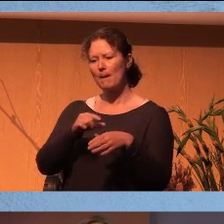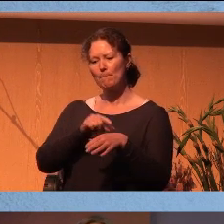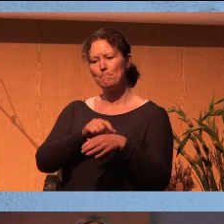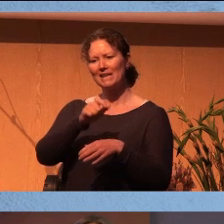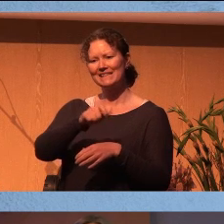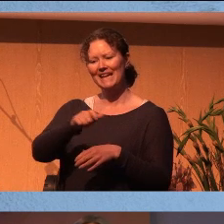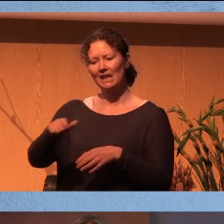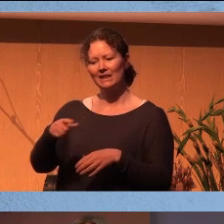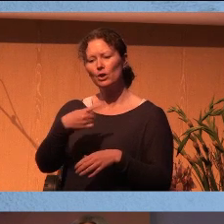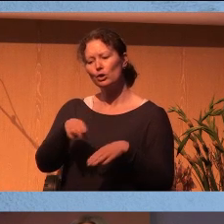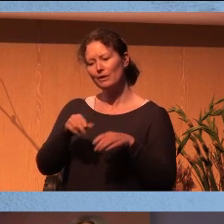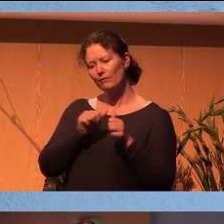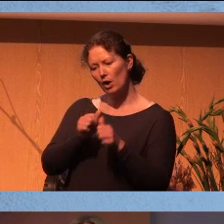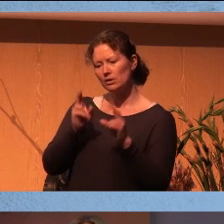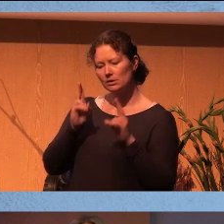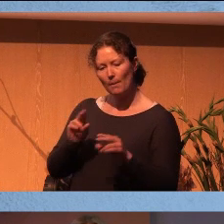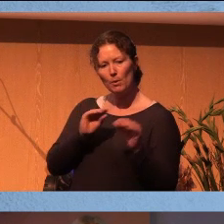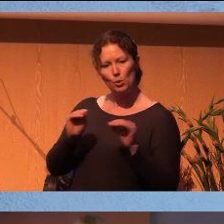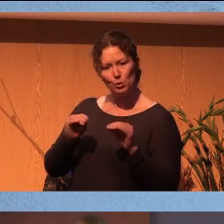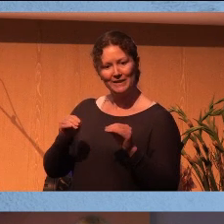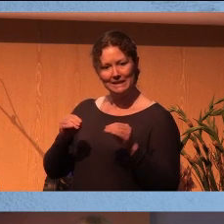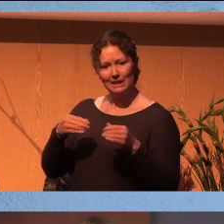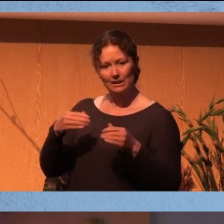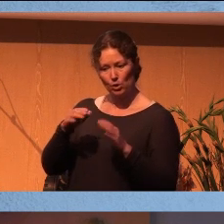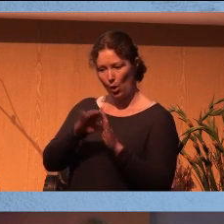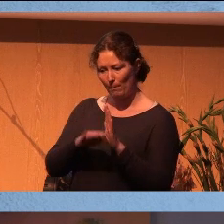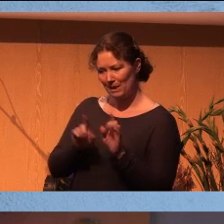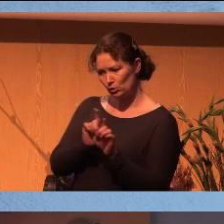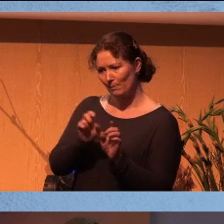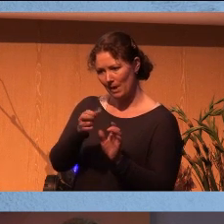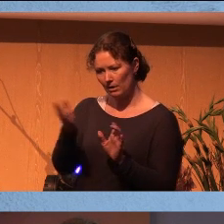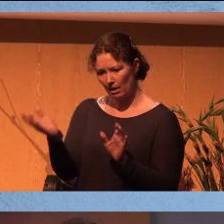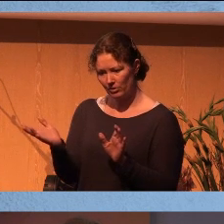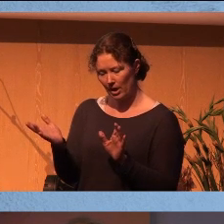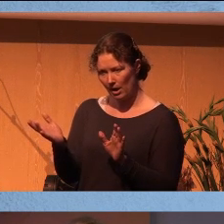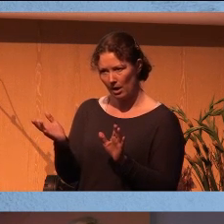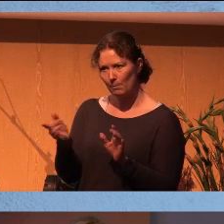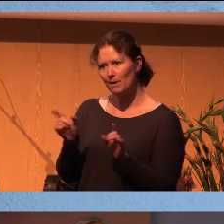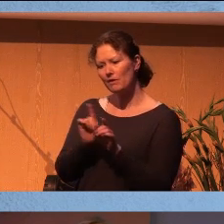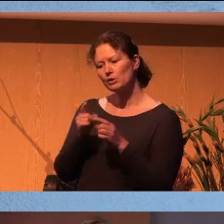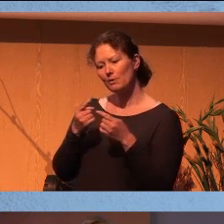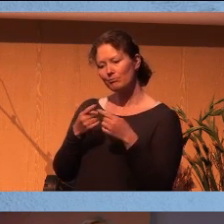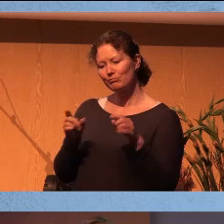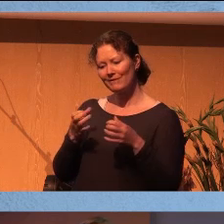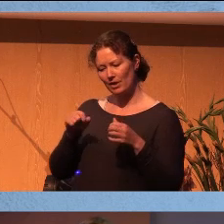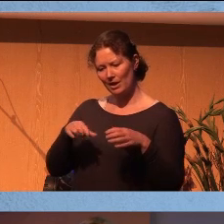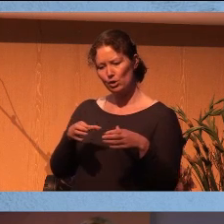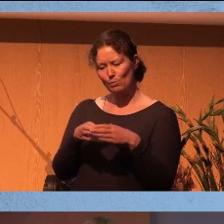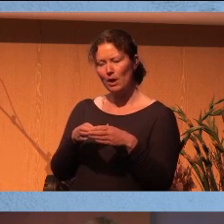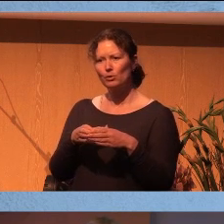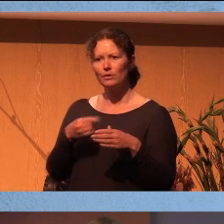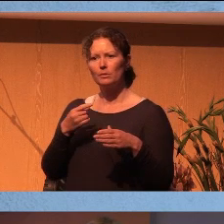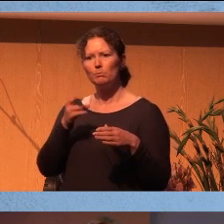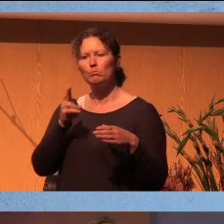og de følger det samme undervisningsopplegget som alle andre. Det som kanskje annerledes fra denne gruppen her, at vi bruker en